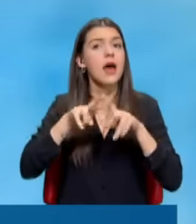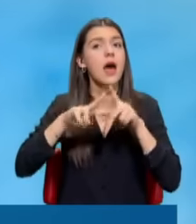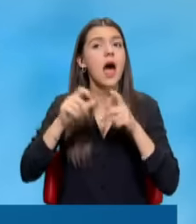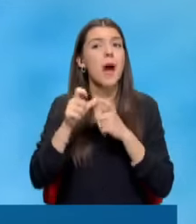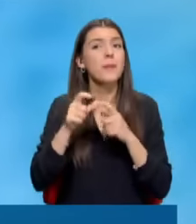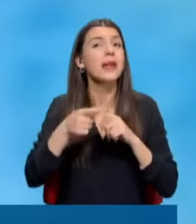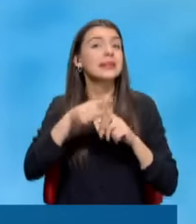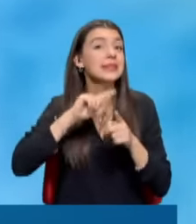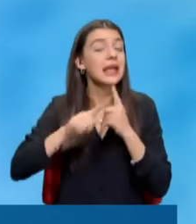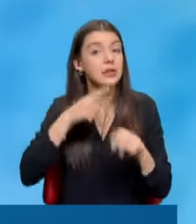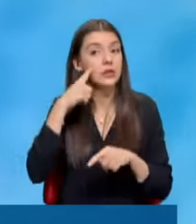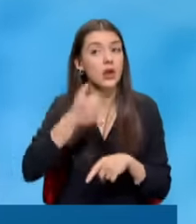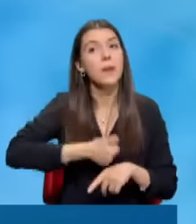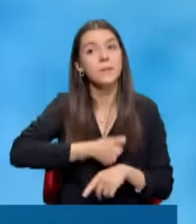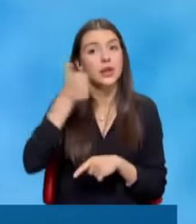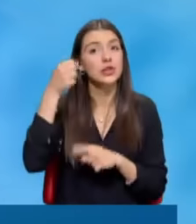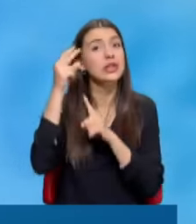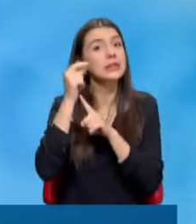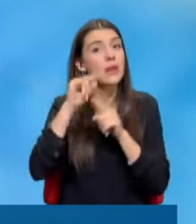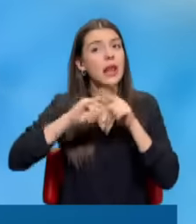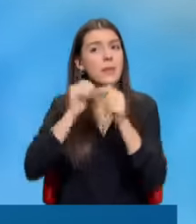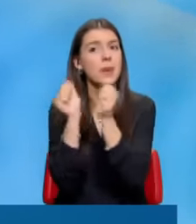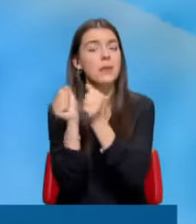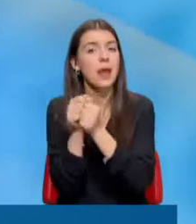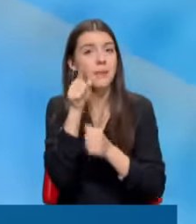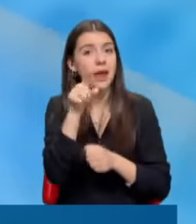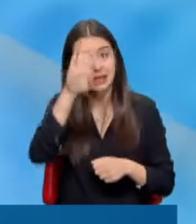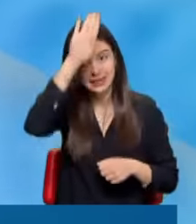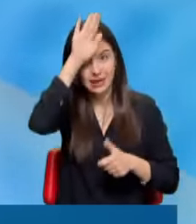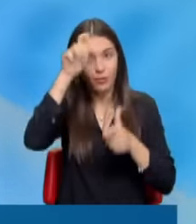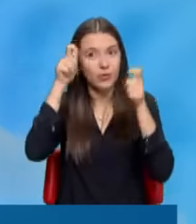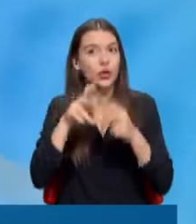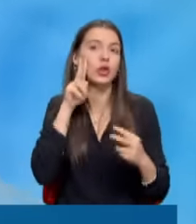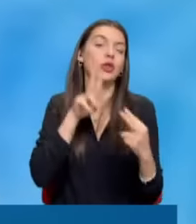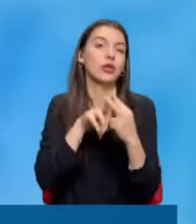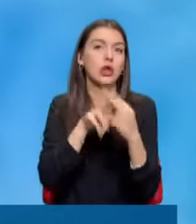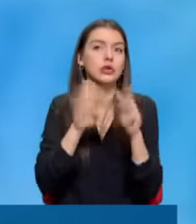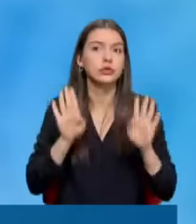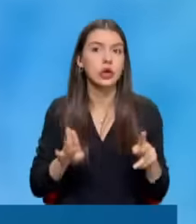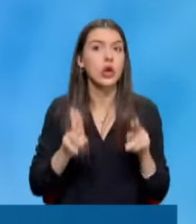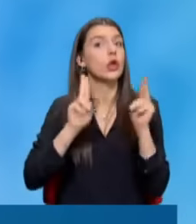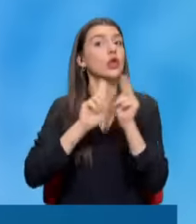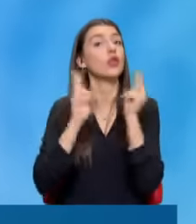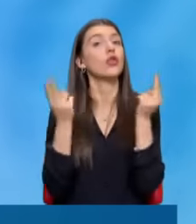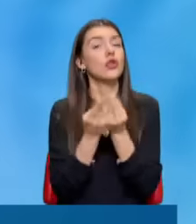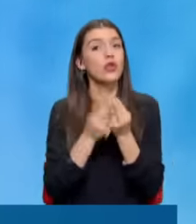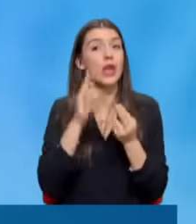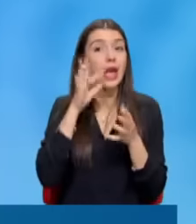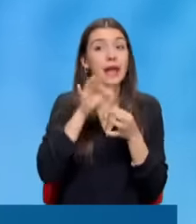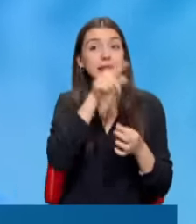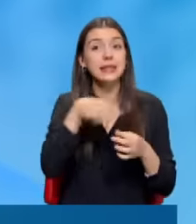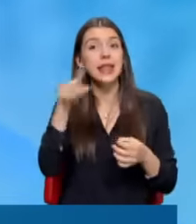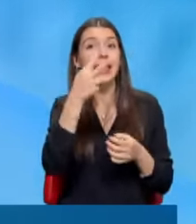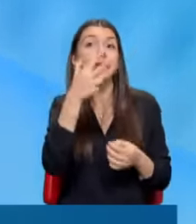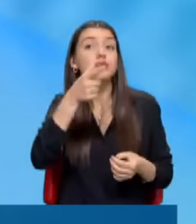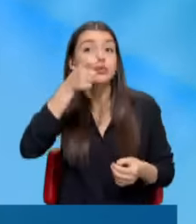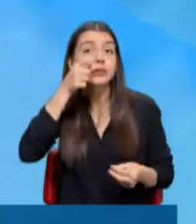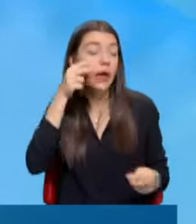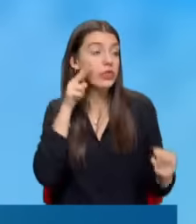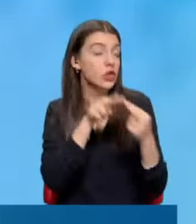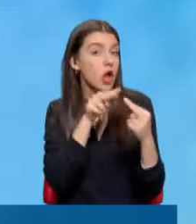başkanı İsmail Haniye ile İstanbul'da Dolmabahçe Sarayı'nda görüştü. Dünya kamuoyu 2,5 saat süren bu kritik